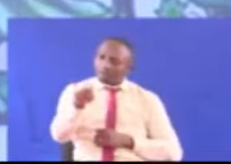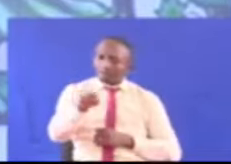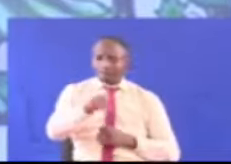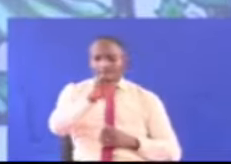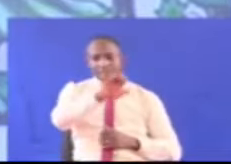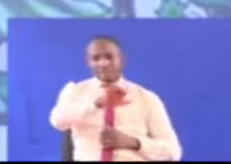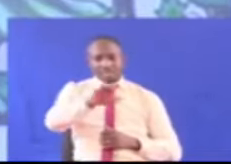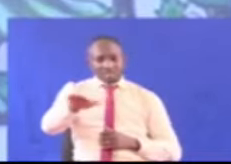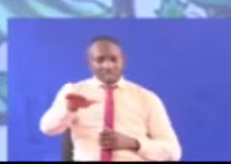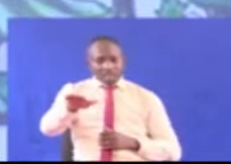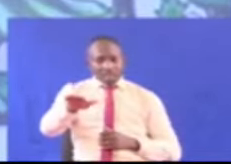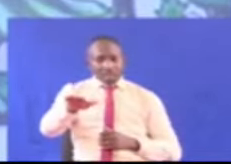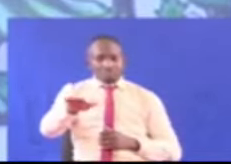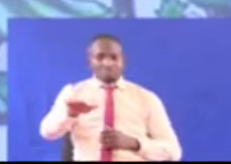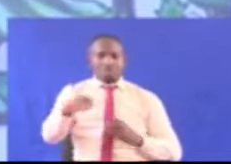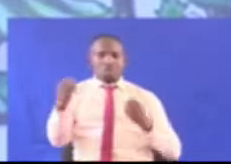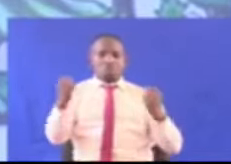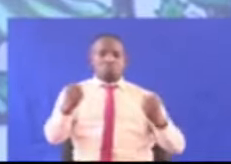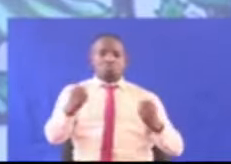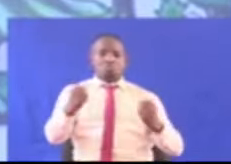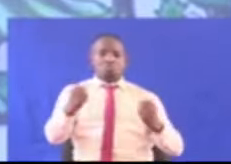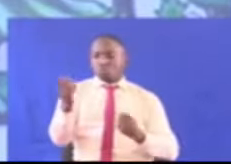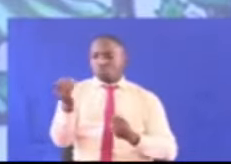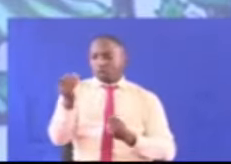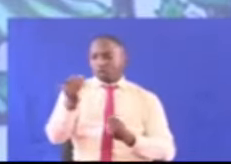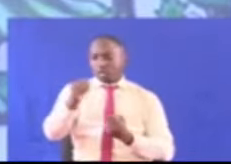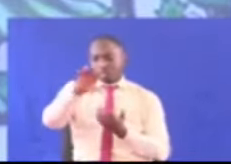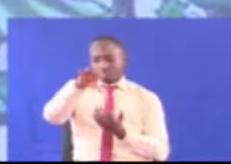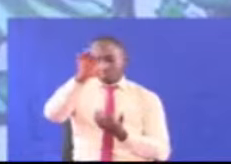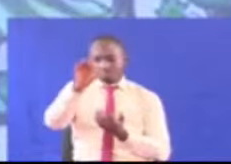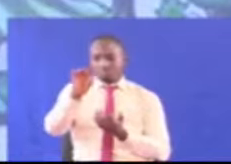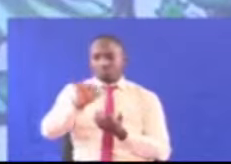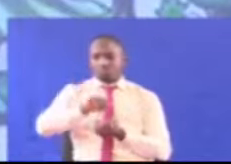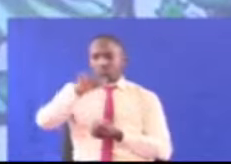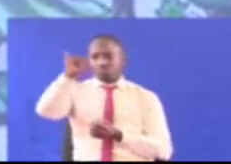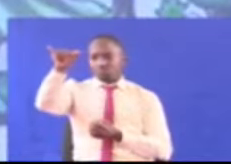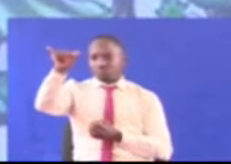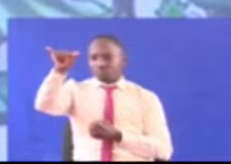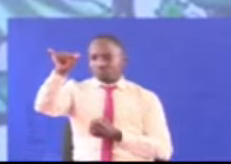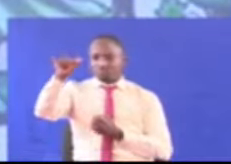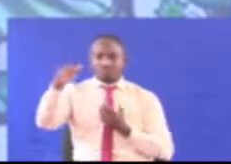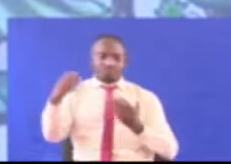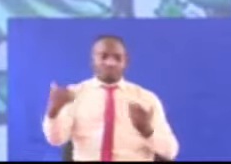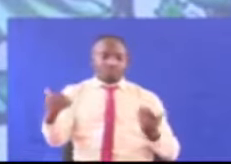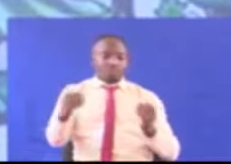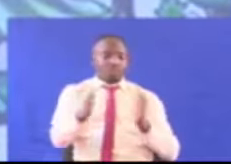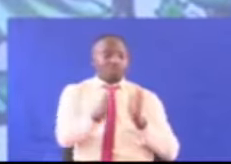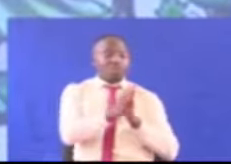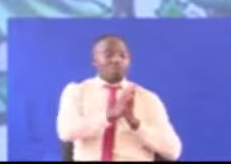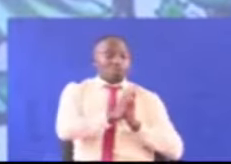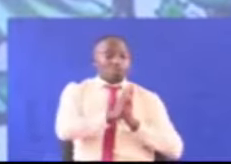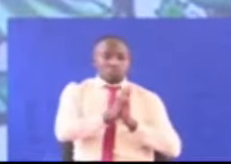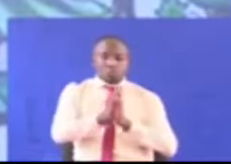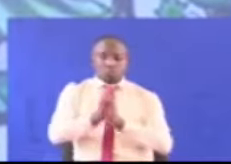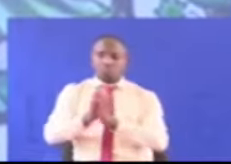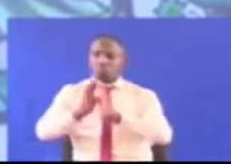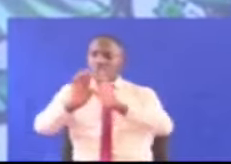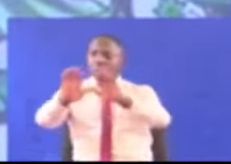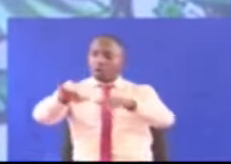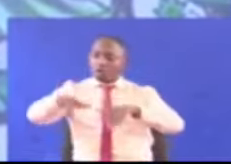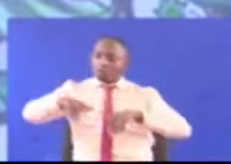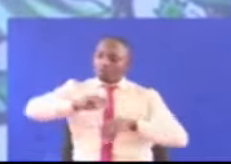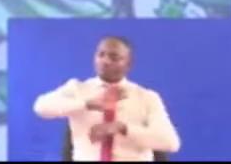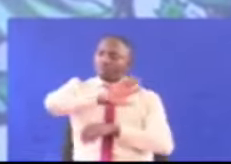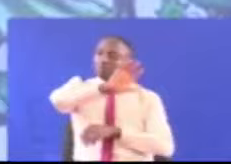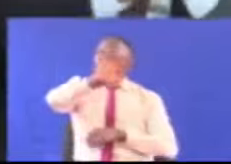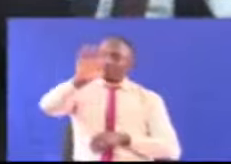Mazingira yalipelekea tusiende wote, twende wachache kwa wakilishi. Kwa hivyo nitumie fursa hii kuwashukuru sana wabunge